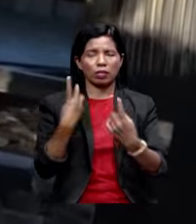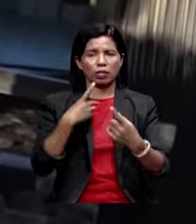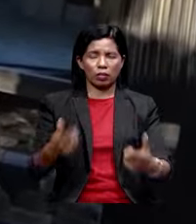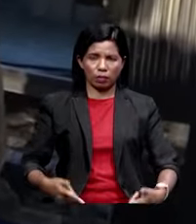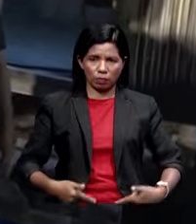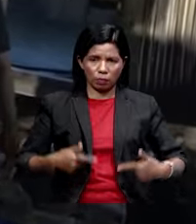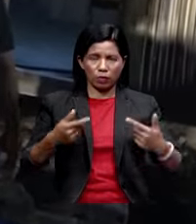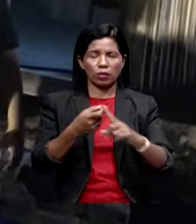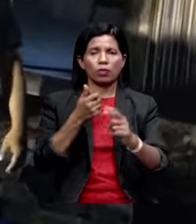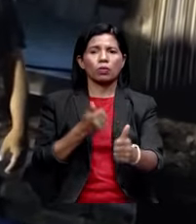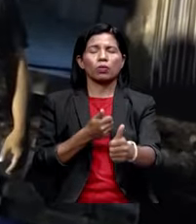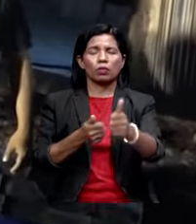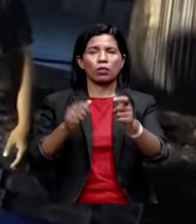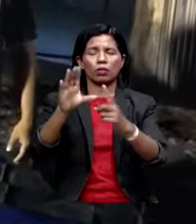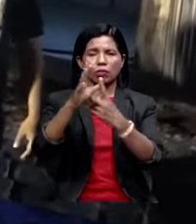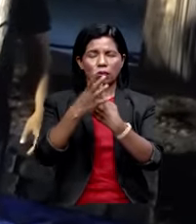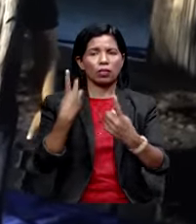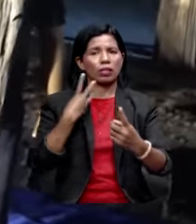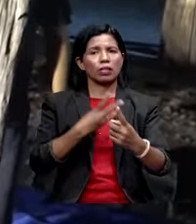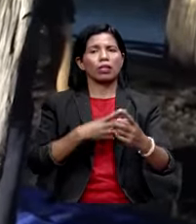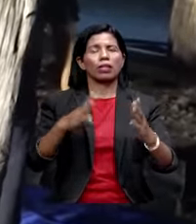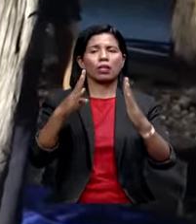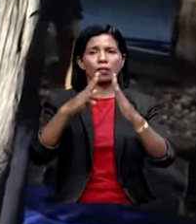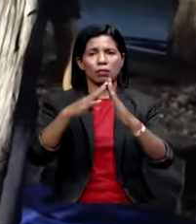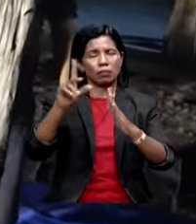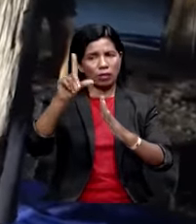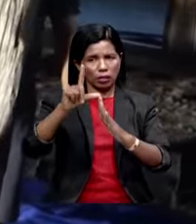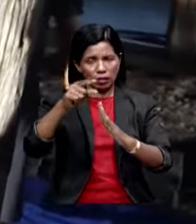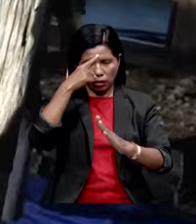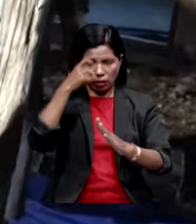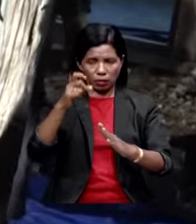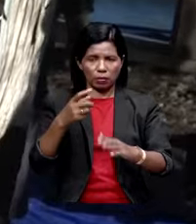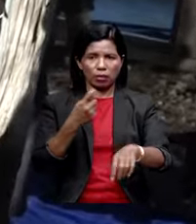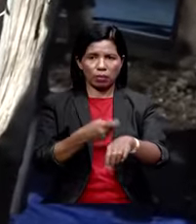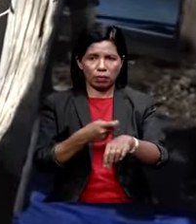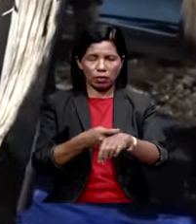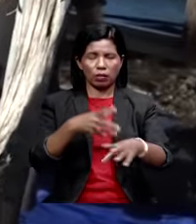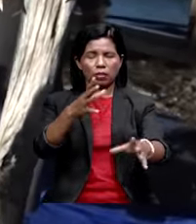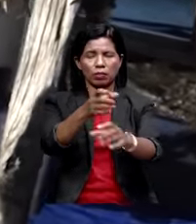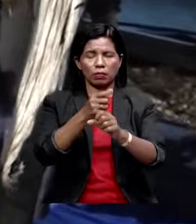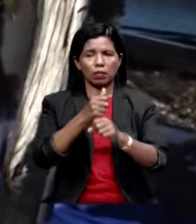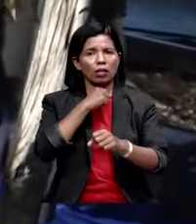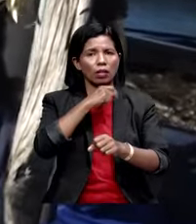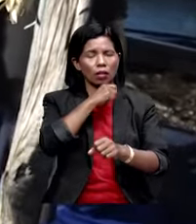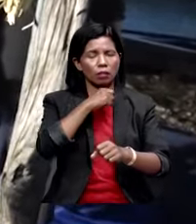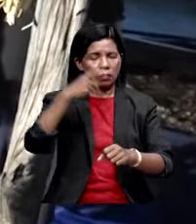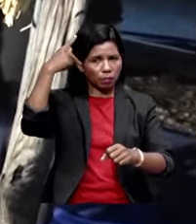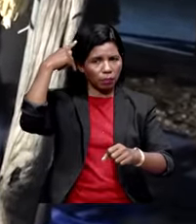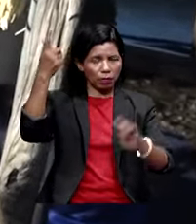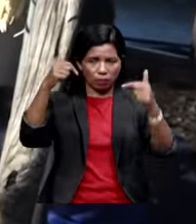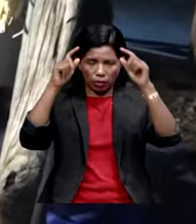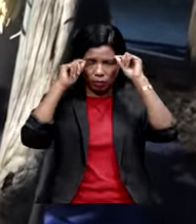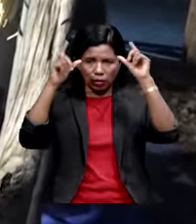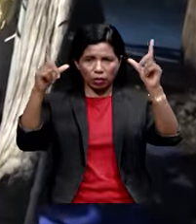usti kultura ita nilisan tambe na nema ka tempo atusimu so santidade papa